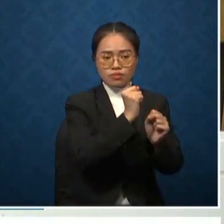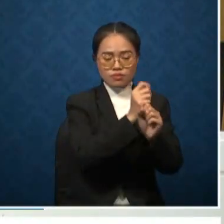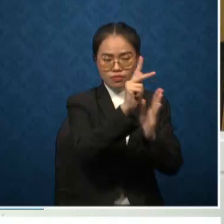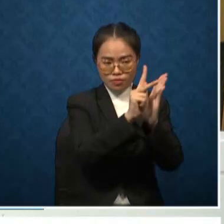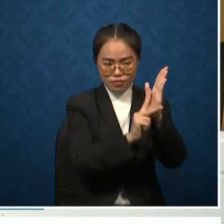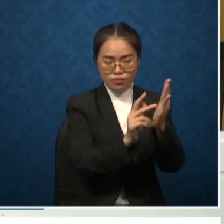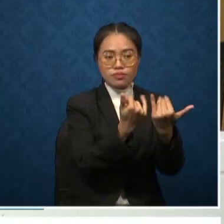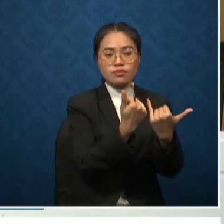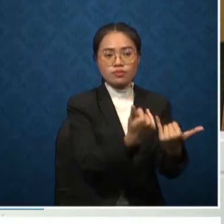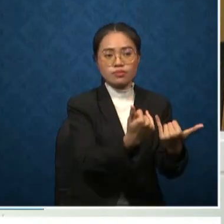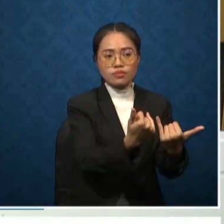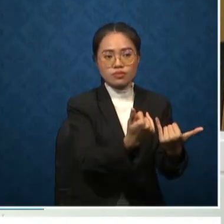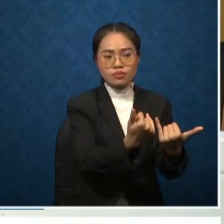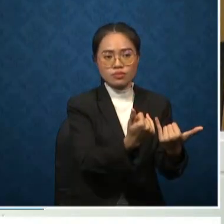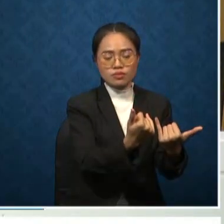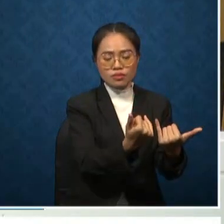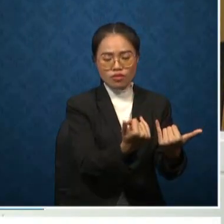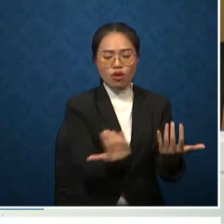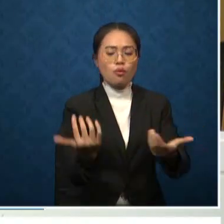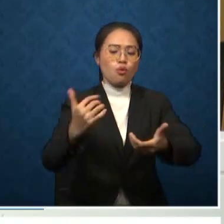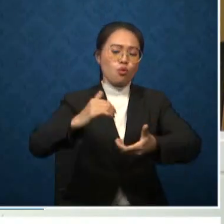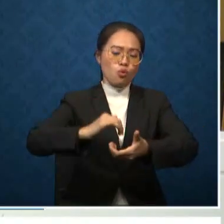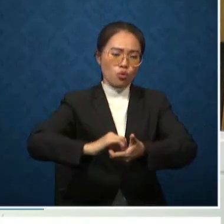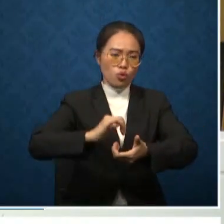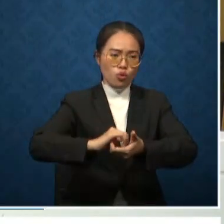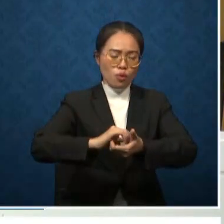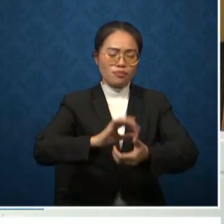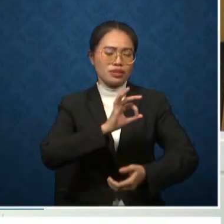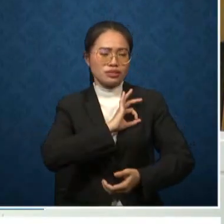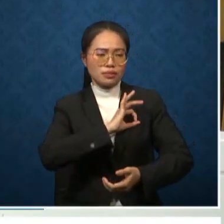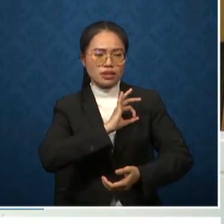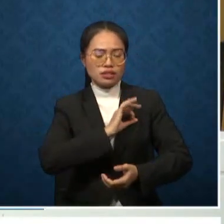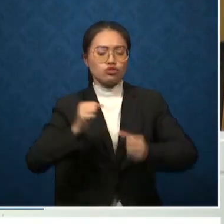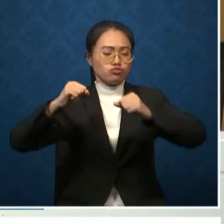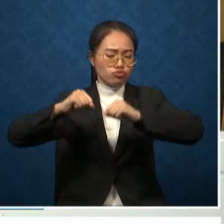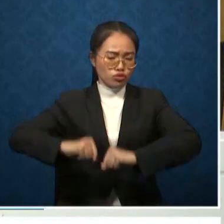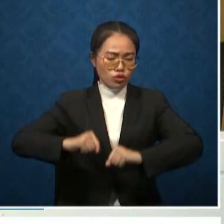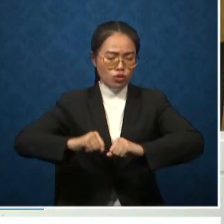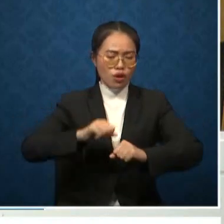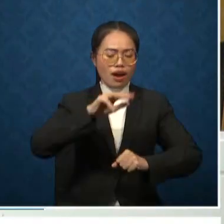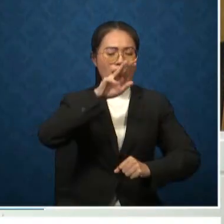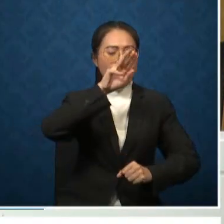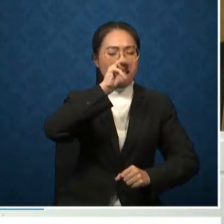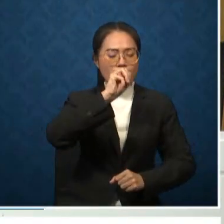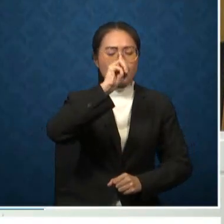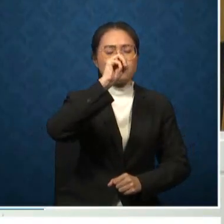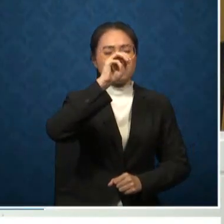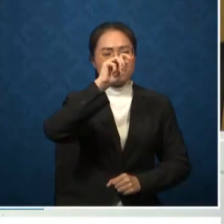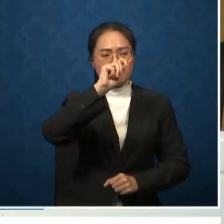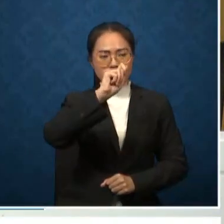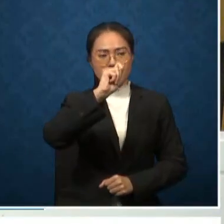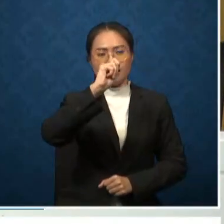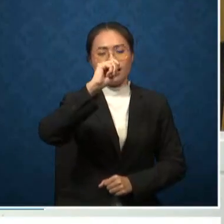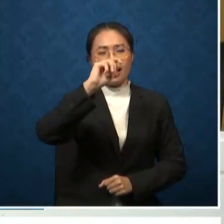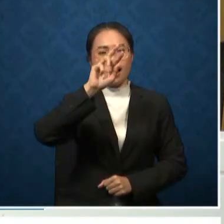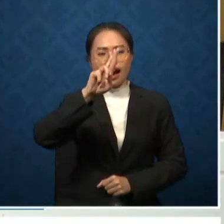รื่องของการเข้าร่วมเป็นภาคีในเรื่องของความตกลงทั้งสองกรณีคือ MAC กับในเรื่องของ MCAA CRS นั้น